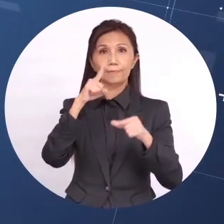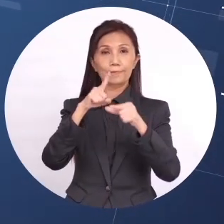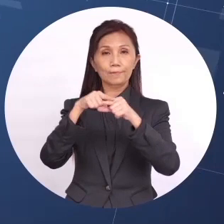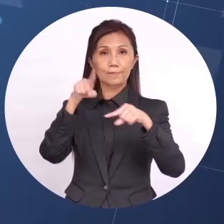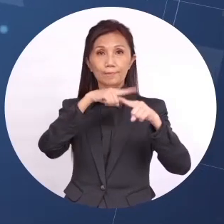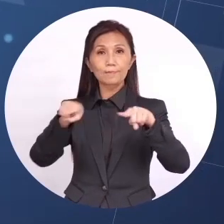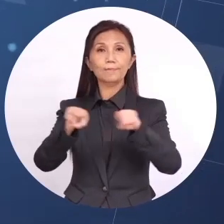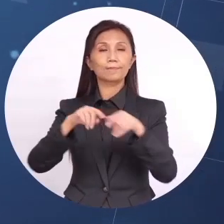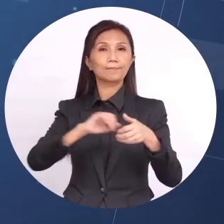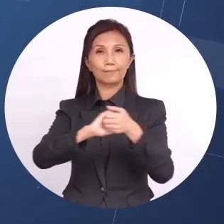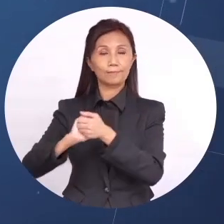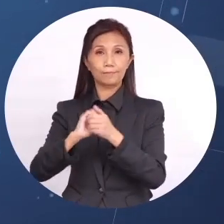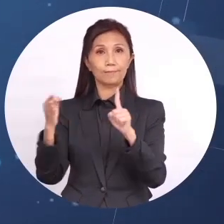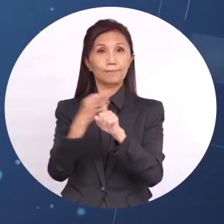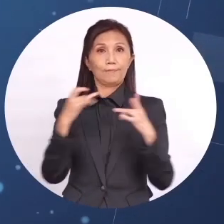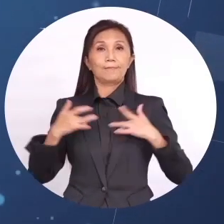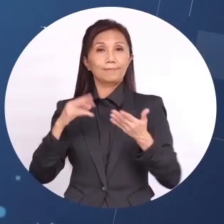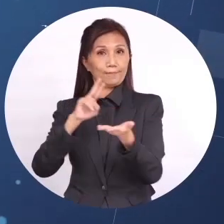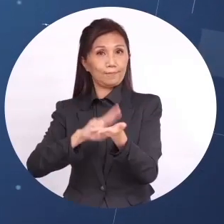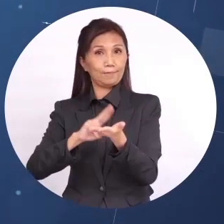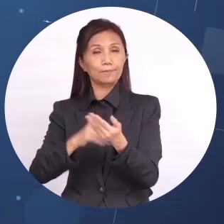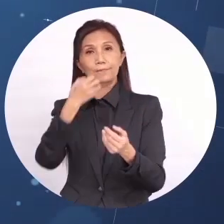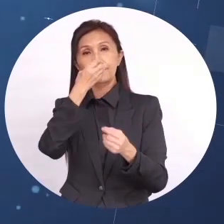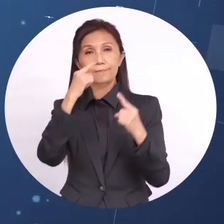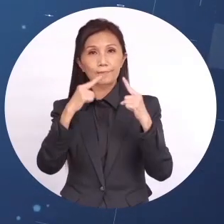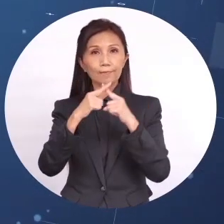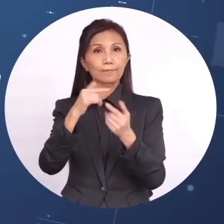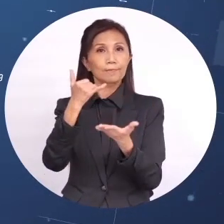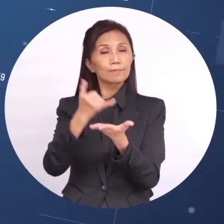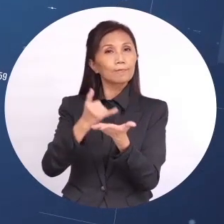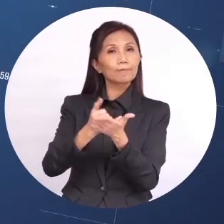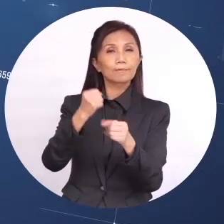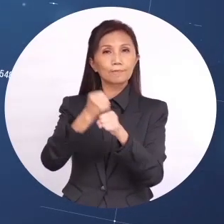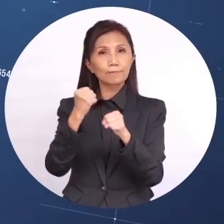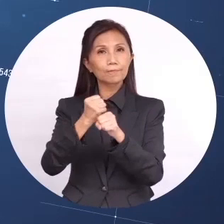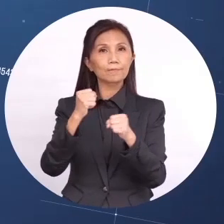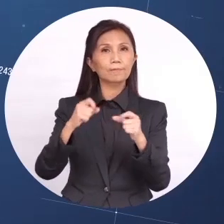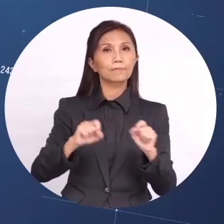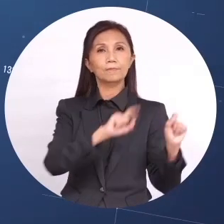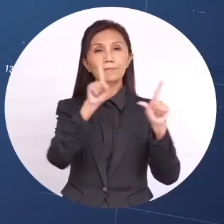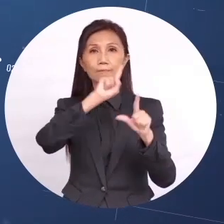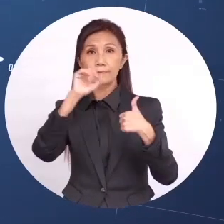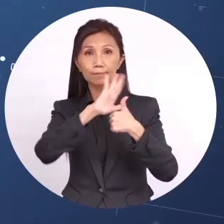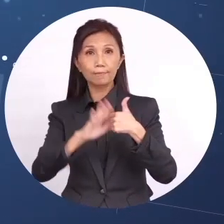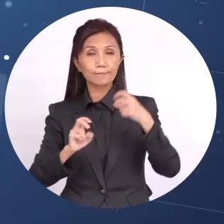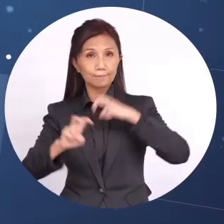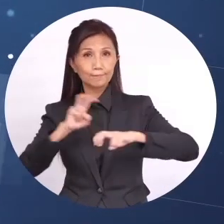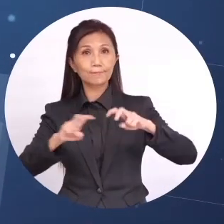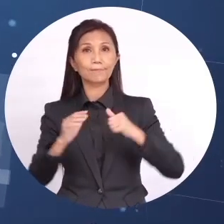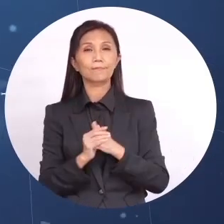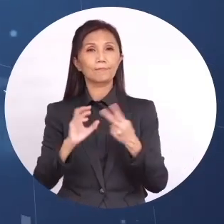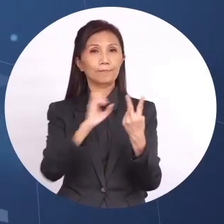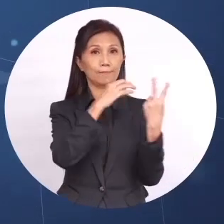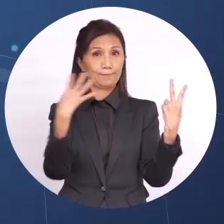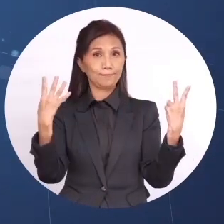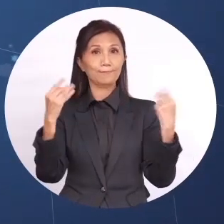大学合作进行非典型肺炎对港人在工作和生活造成的影响的意见调查。